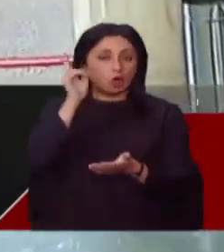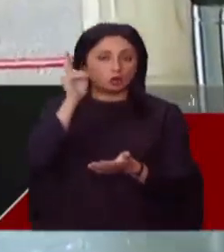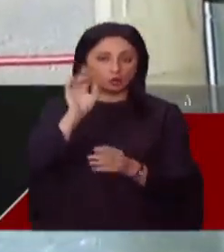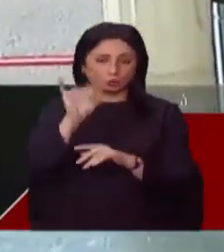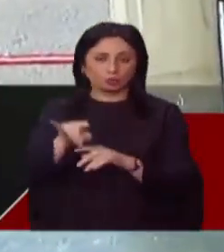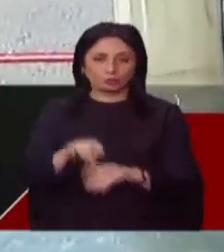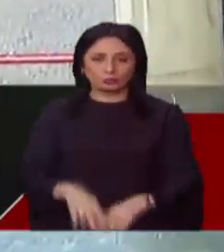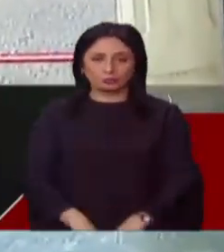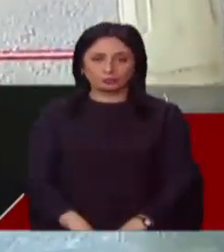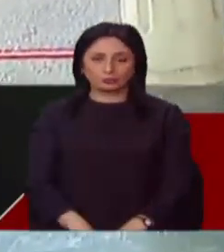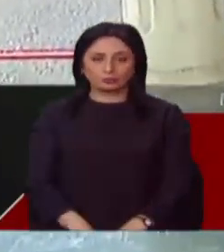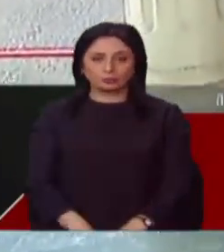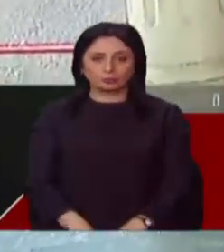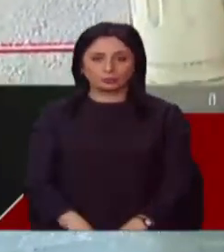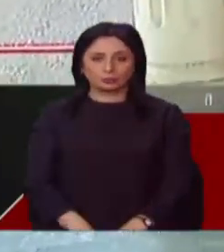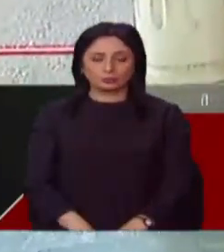აღრიცხვაზე.